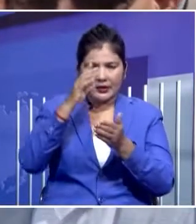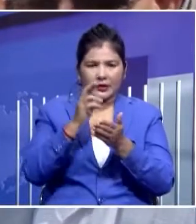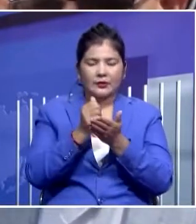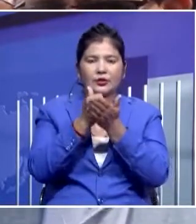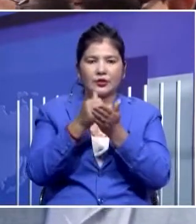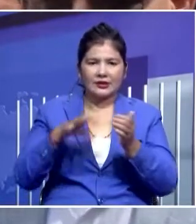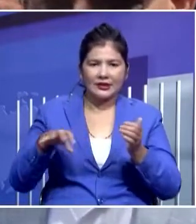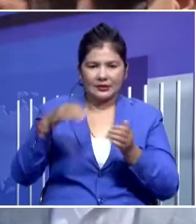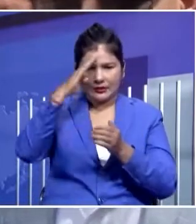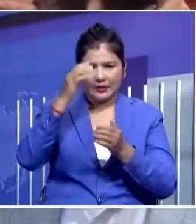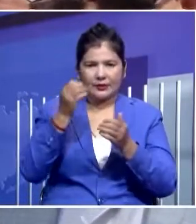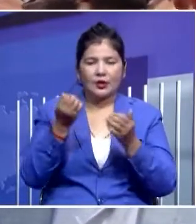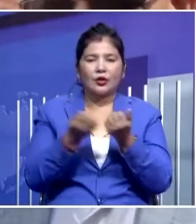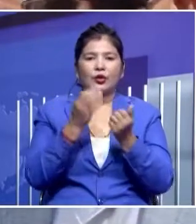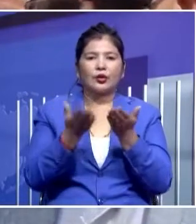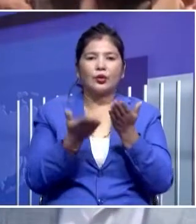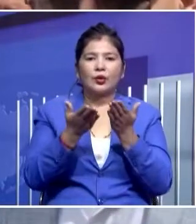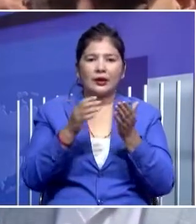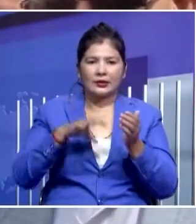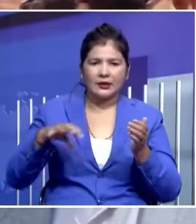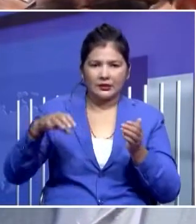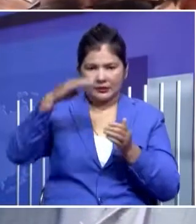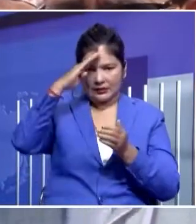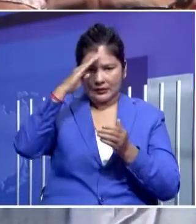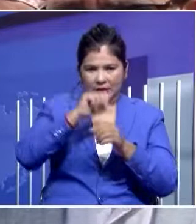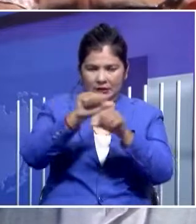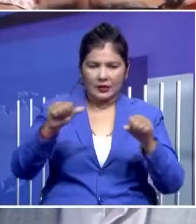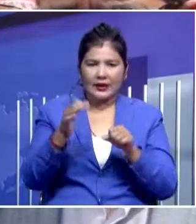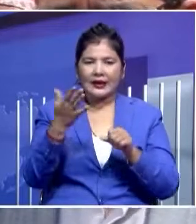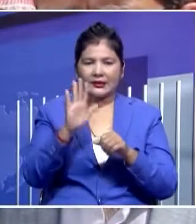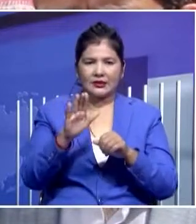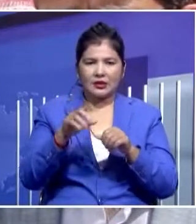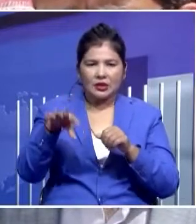स्थानीय सरकारले पनि केही गरेको होला। अब त्यसको लागि स्थानीय सरकारले अलिकति जग्गा कहाँ छ के छ